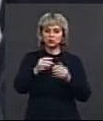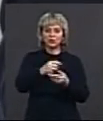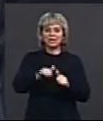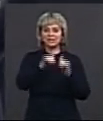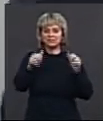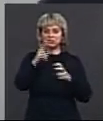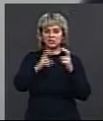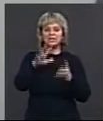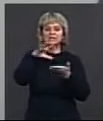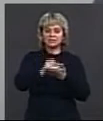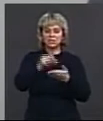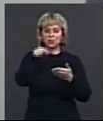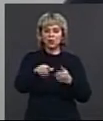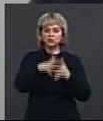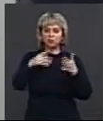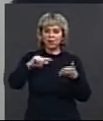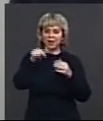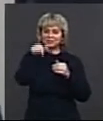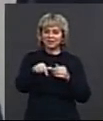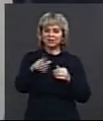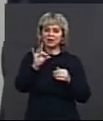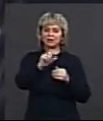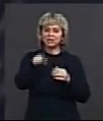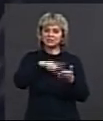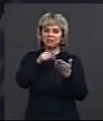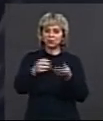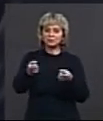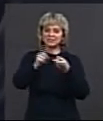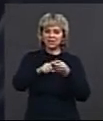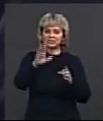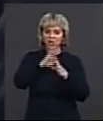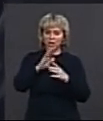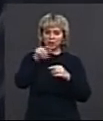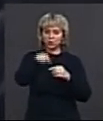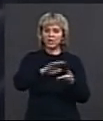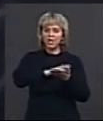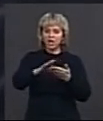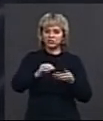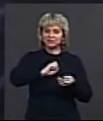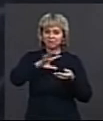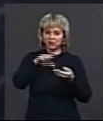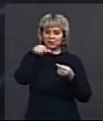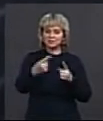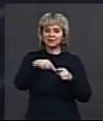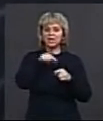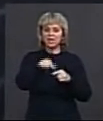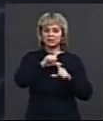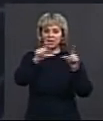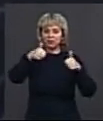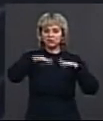развития производства, заниматься более основательно как раз вопросом, связанным с экологией и очисткой выбросов. И